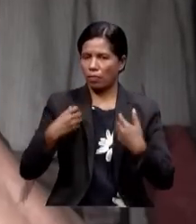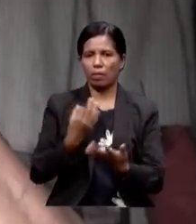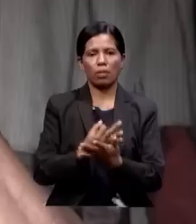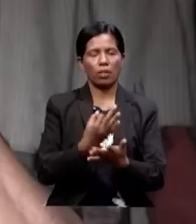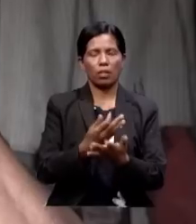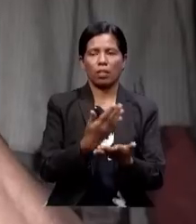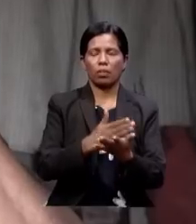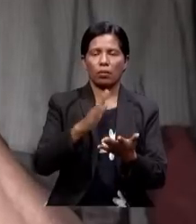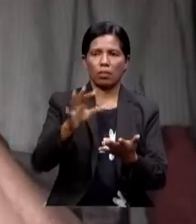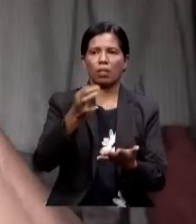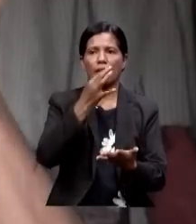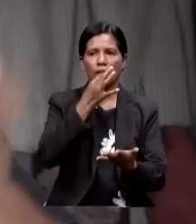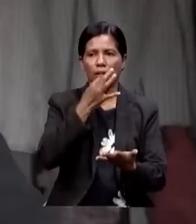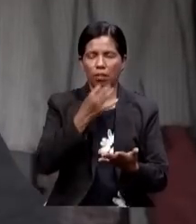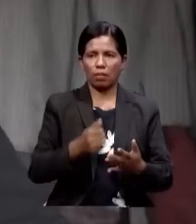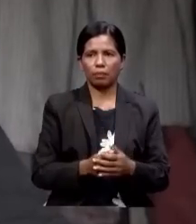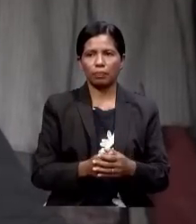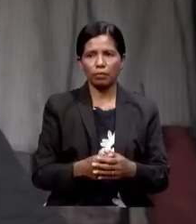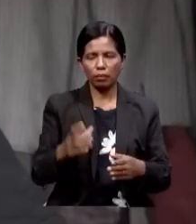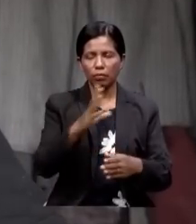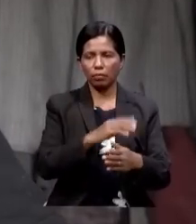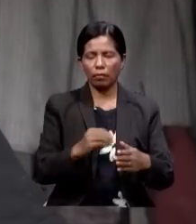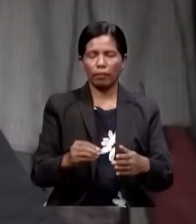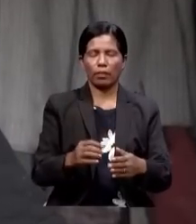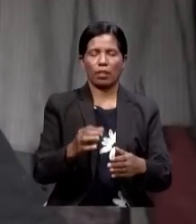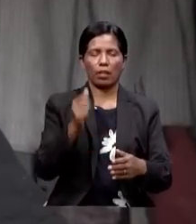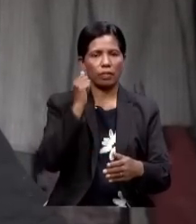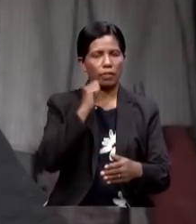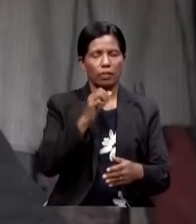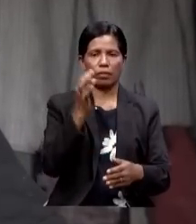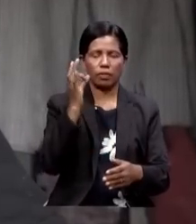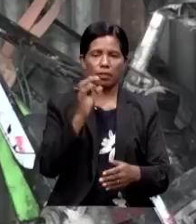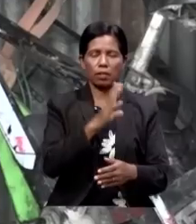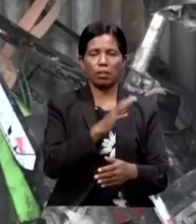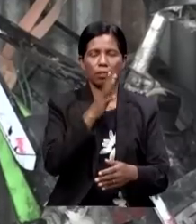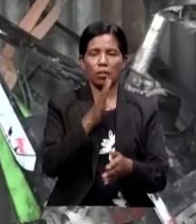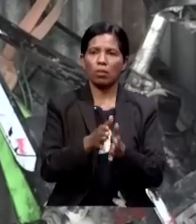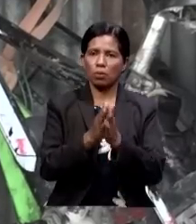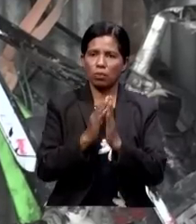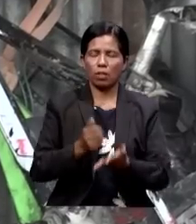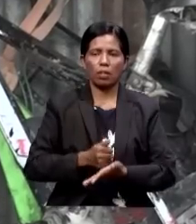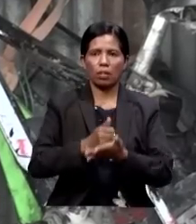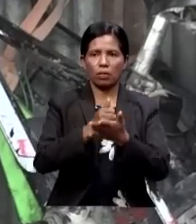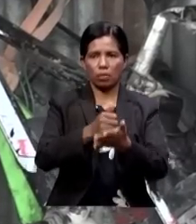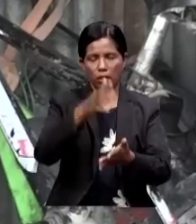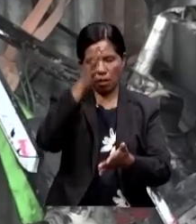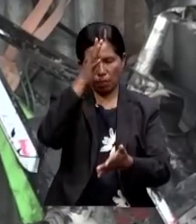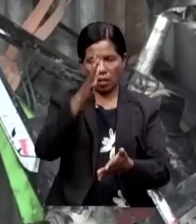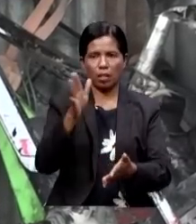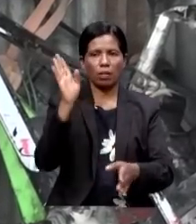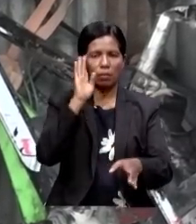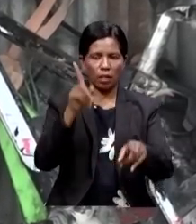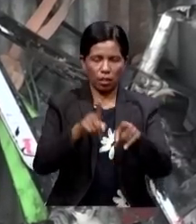hola netik ayhan ruman nune inang faluk justa tingki husu azuda banya pai no bing